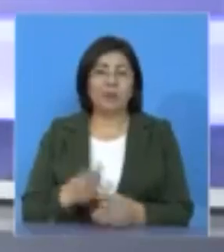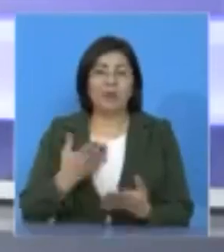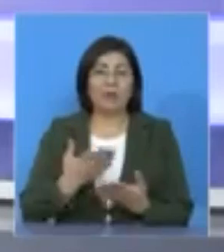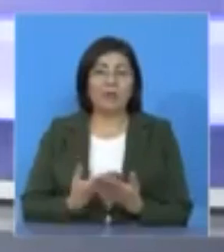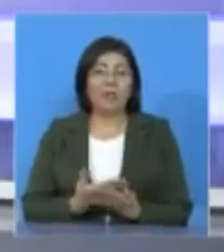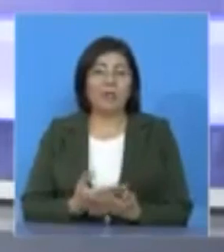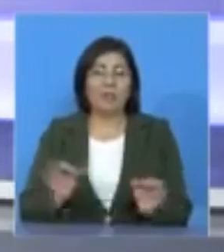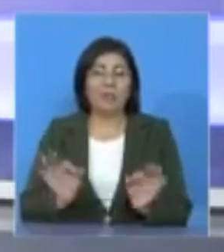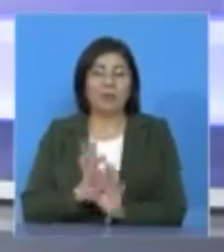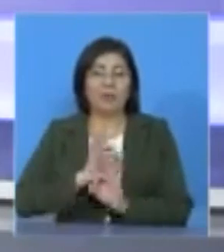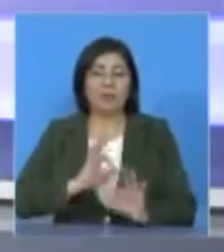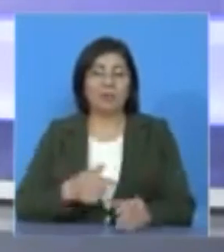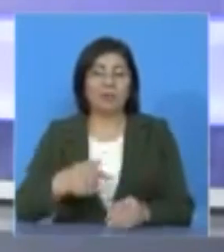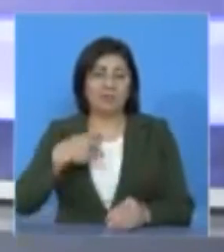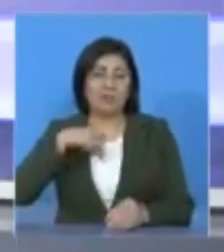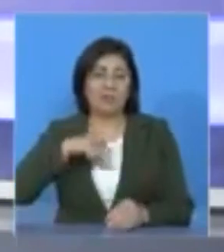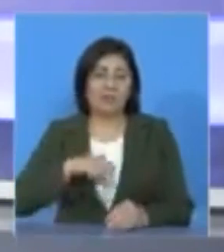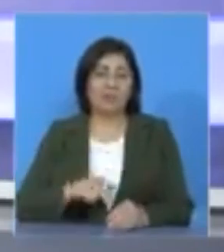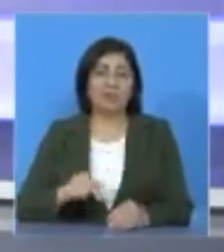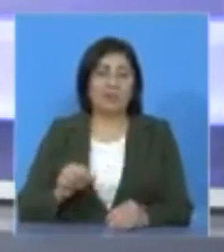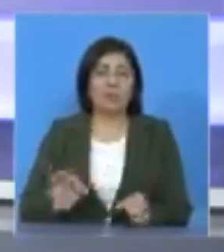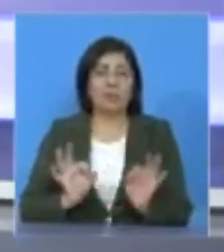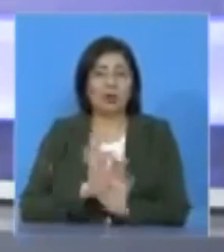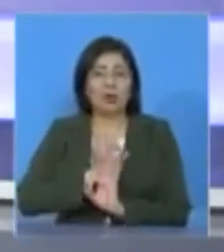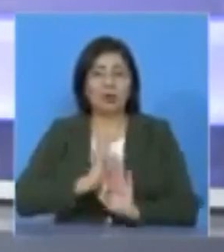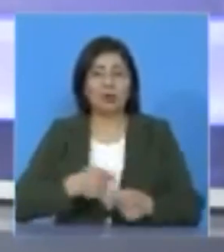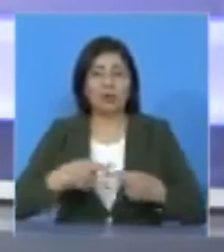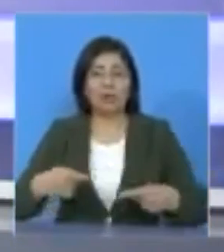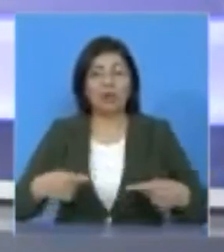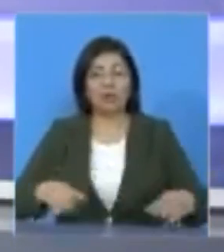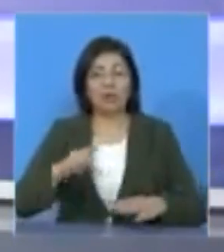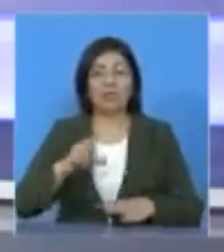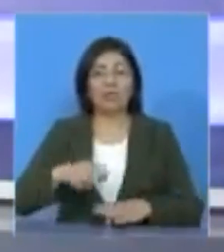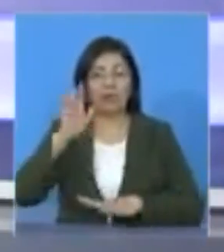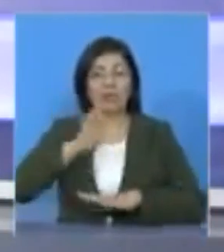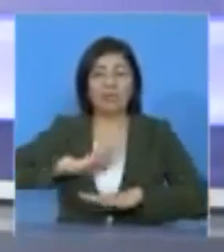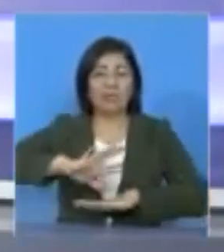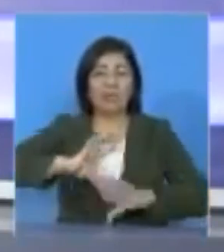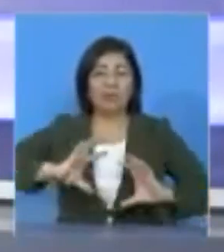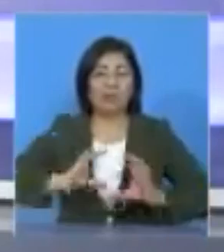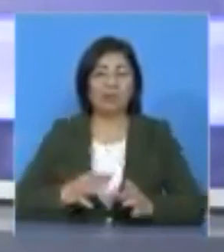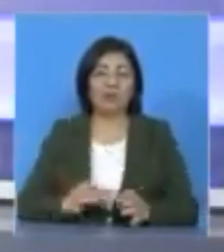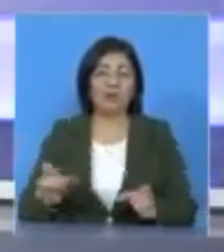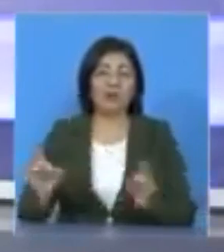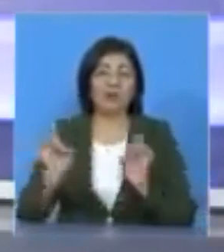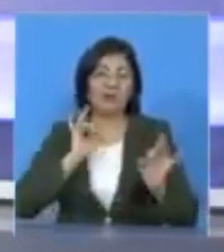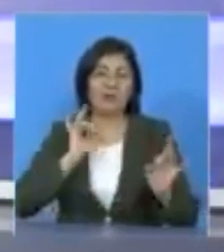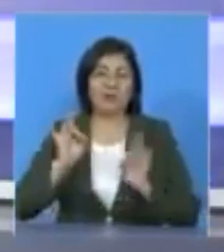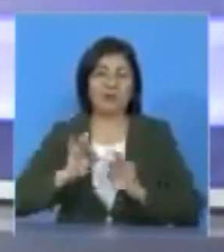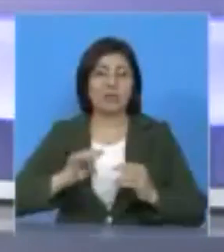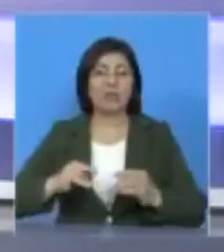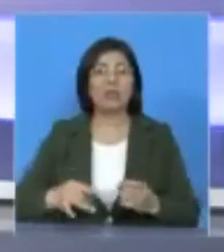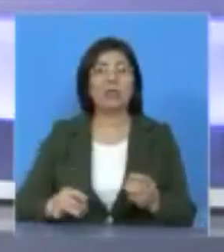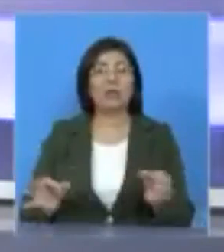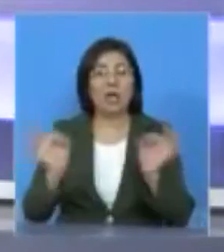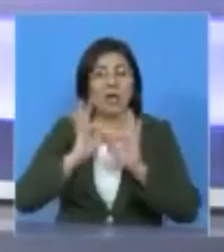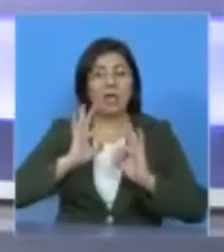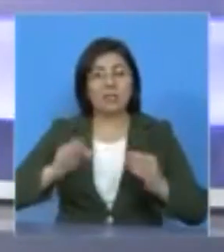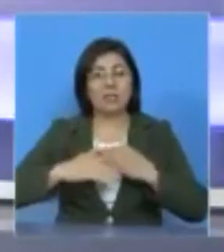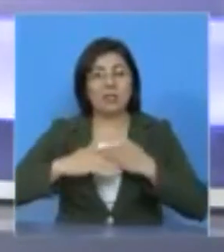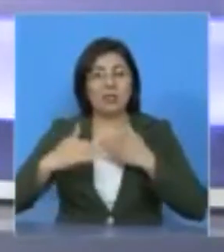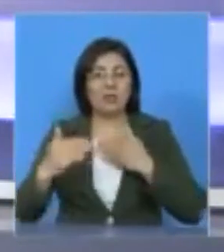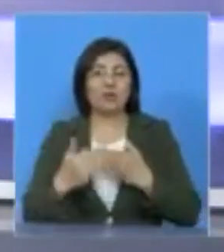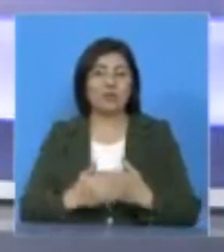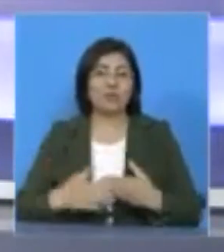Исключительное пение, задушевные и ритмичные мелодии разных стран мира прозвучали на сцене Центра искусств. В среду